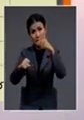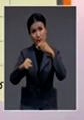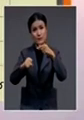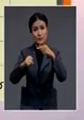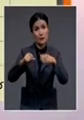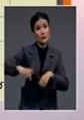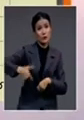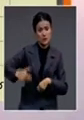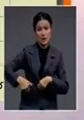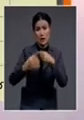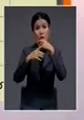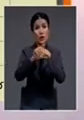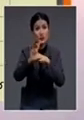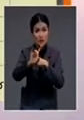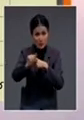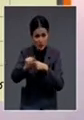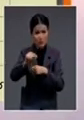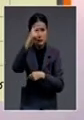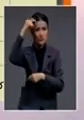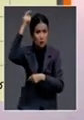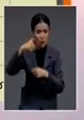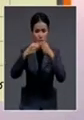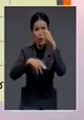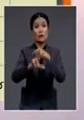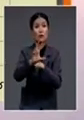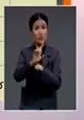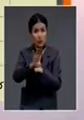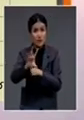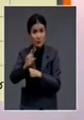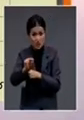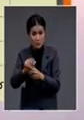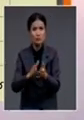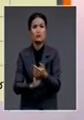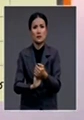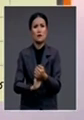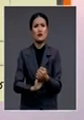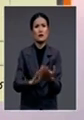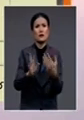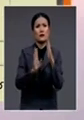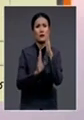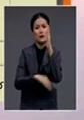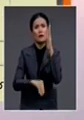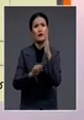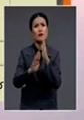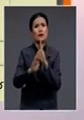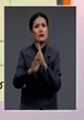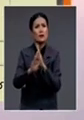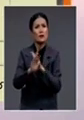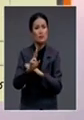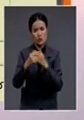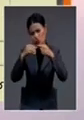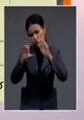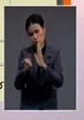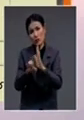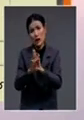ดับที่120และเมียนมาอยู่อันดับที่130ขณะที่บุรุนดีนั้นรั้งอันดับสุดท้ายของตารางค่ะ ครับอัน